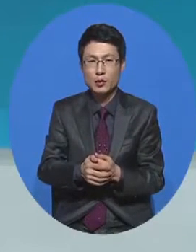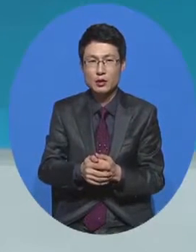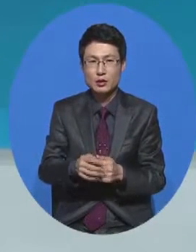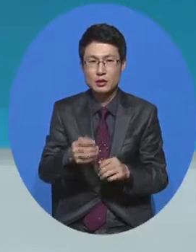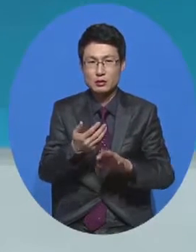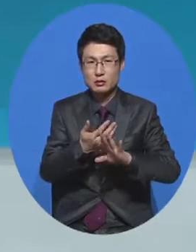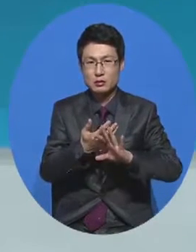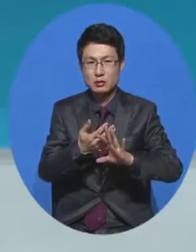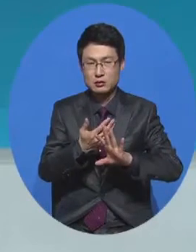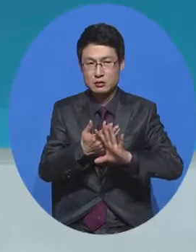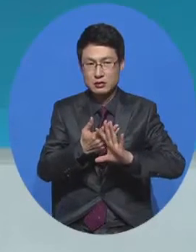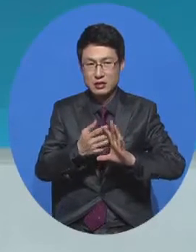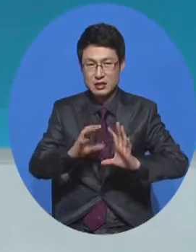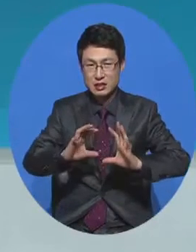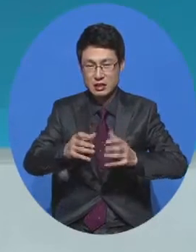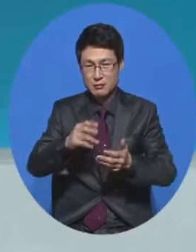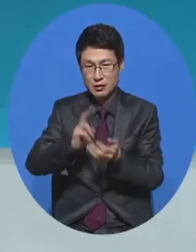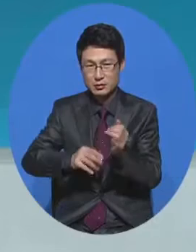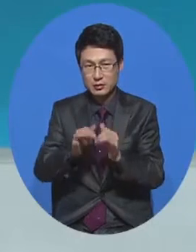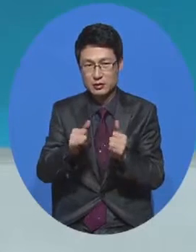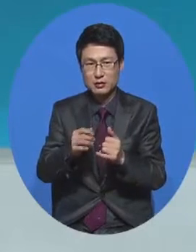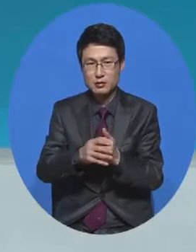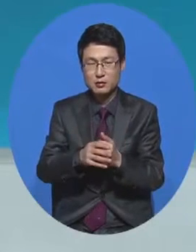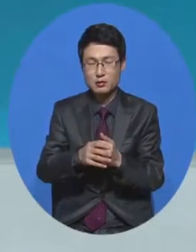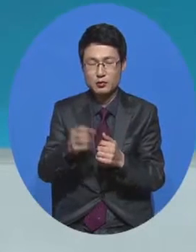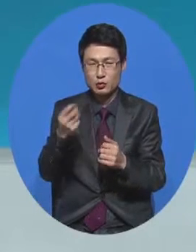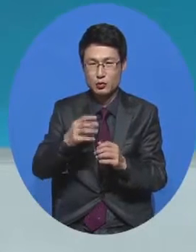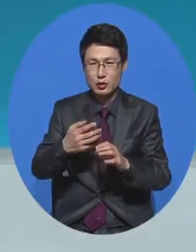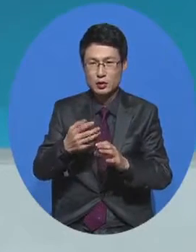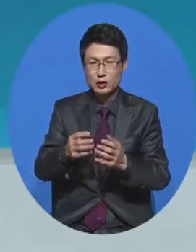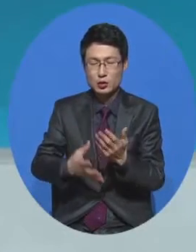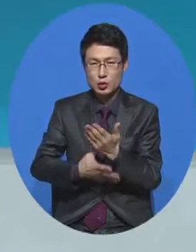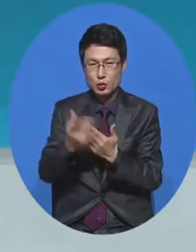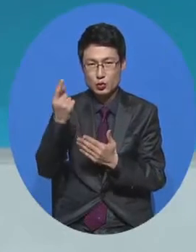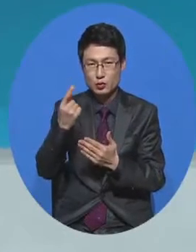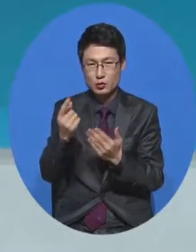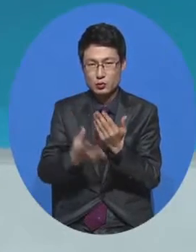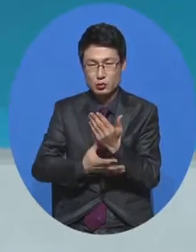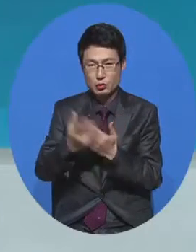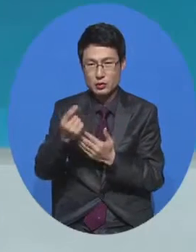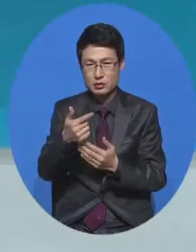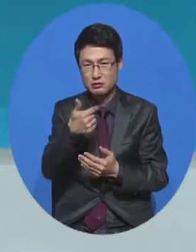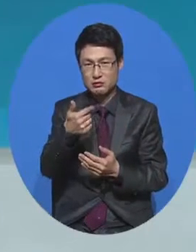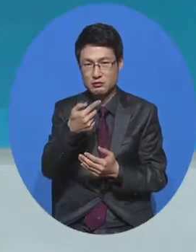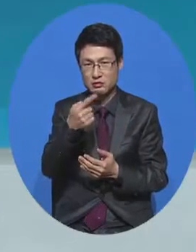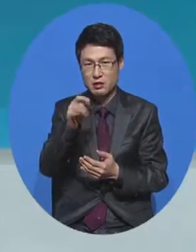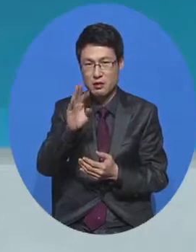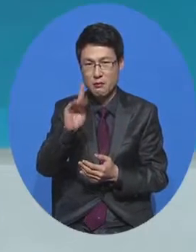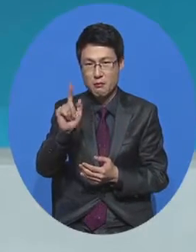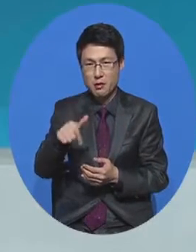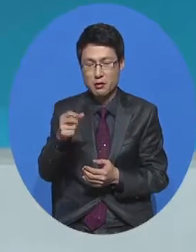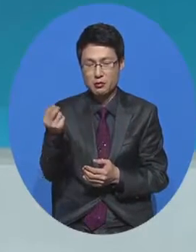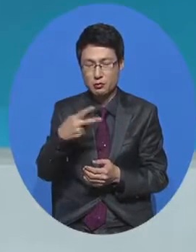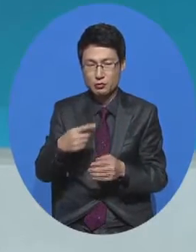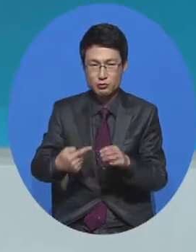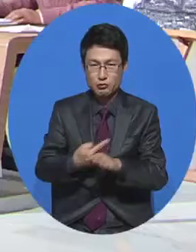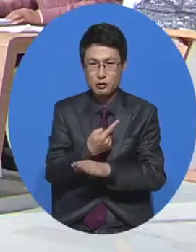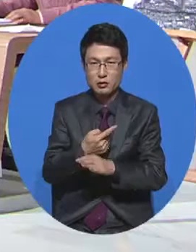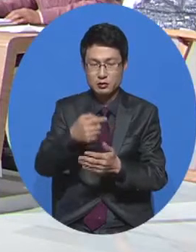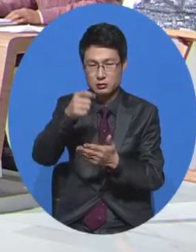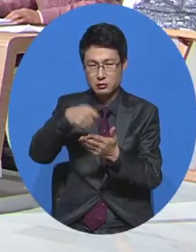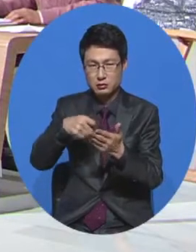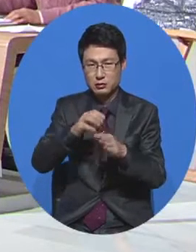기술은 측면들이 있었죠 또 통일대박 이라더니 민족 공동체는 간곳이 없고 현대에서 서술을 상당부분이